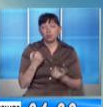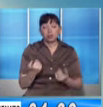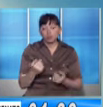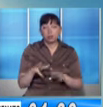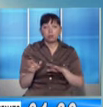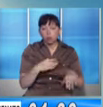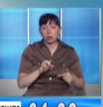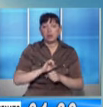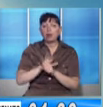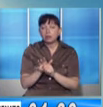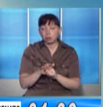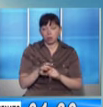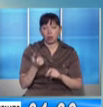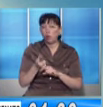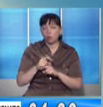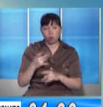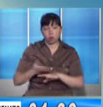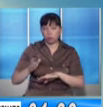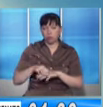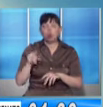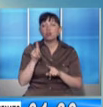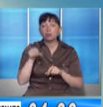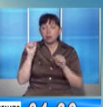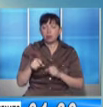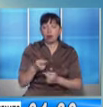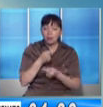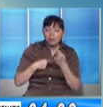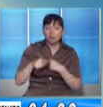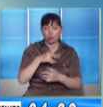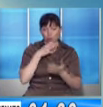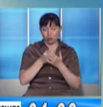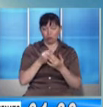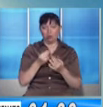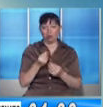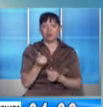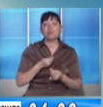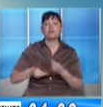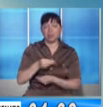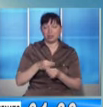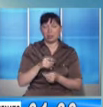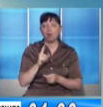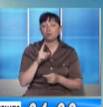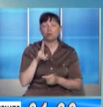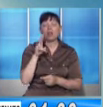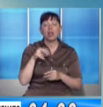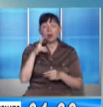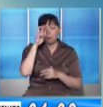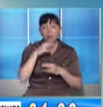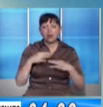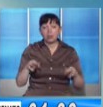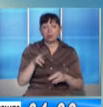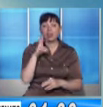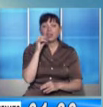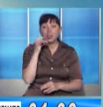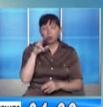asta post-pandemică, pentru ca să poată și-și revină după un an extrem de greu în care guvernul Chicu n-a făcut absolut nimic pentru a susține acest